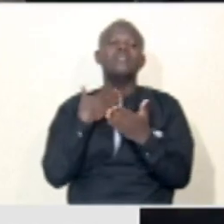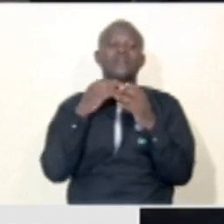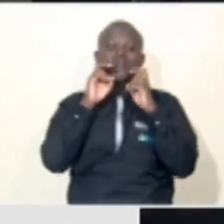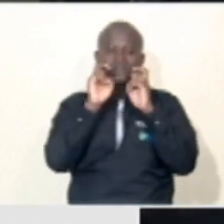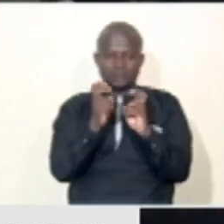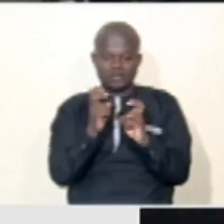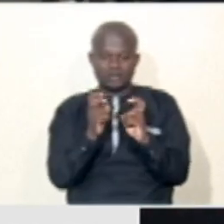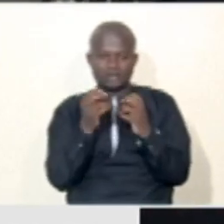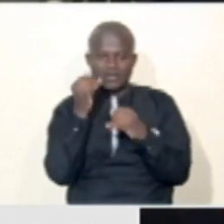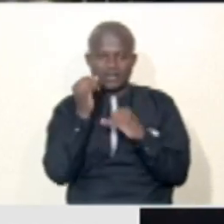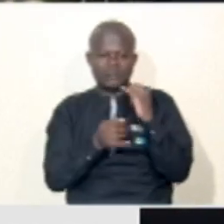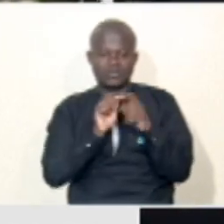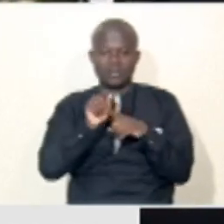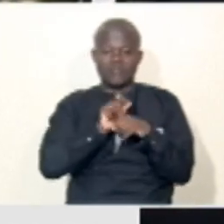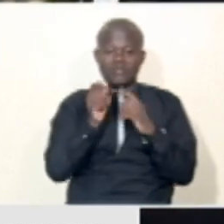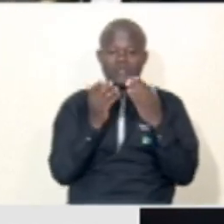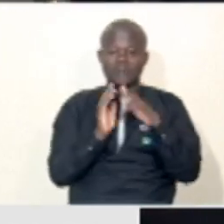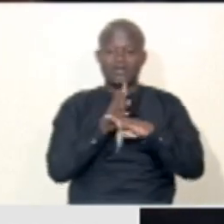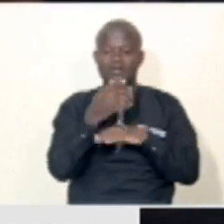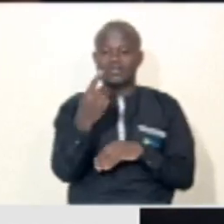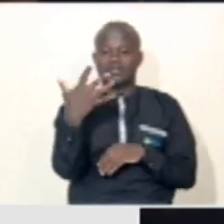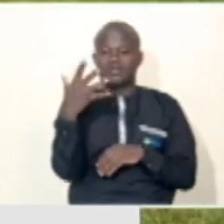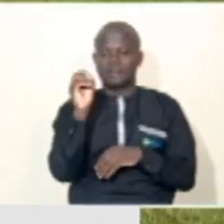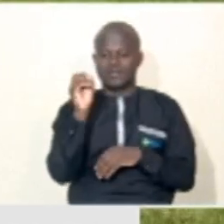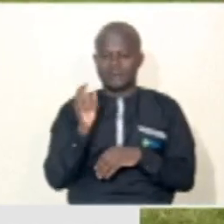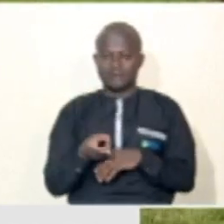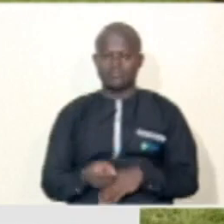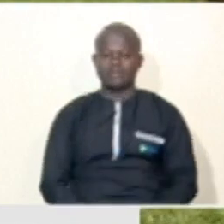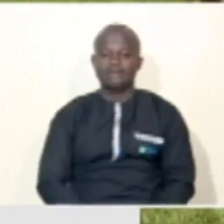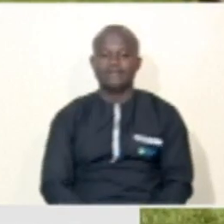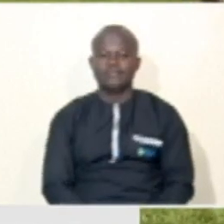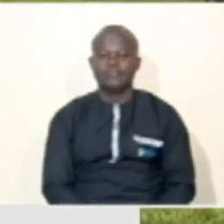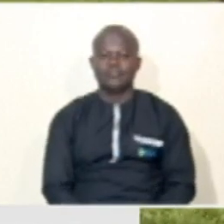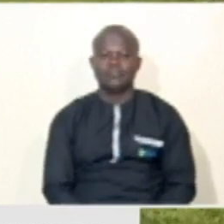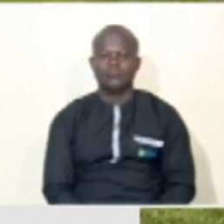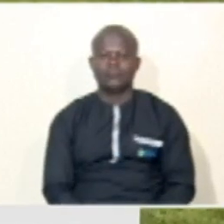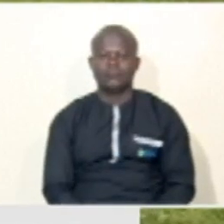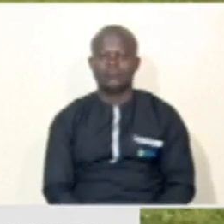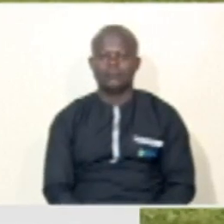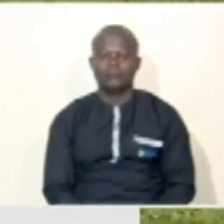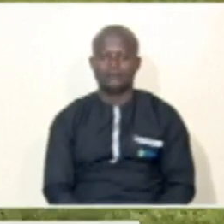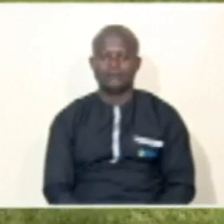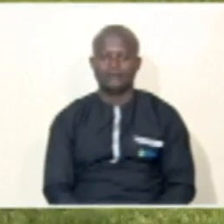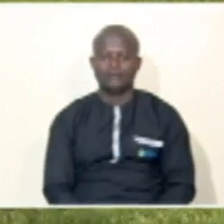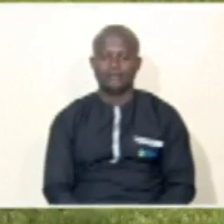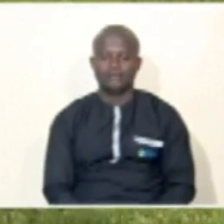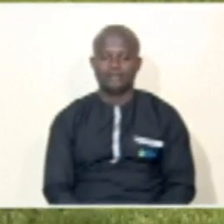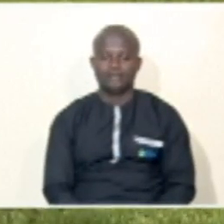wasozwa nibuze hahuguwe abagera ku 150. John Bicompaka, Televiziyo Rwanda, i Kayonza.